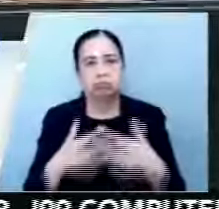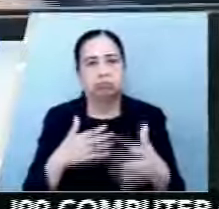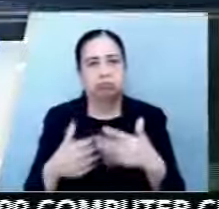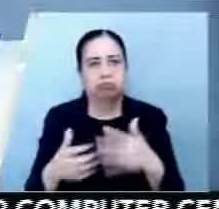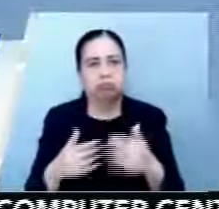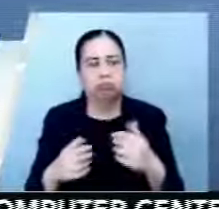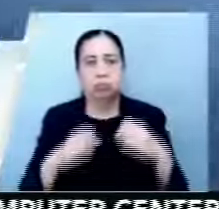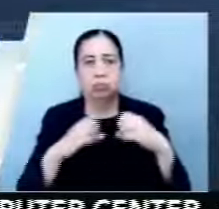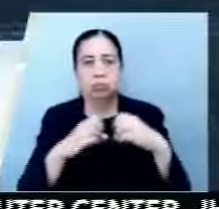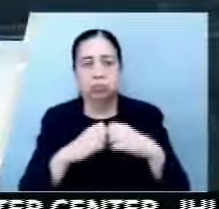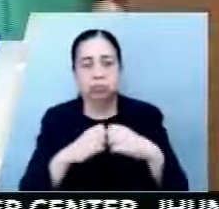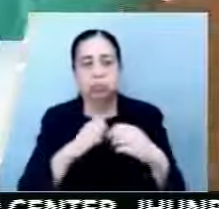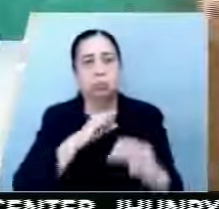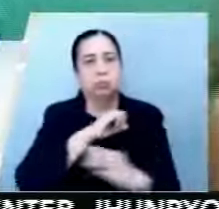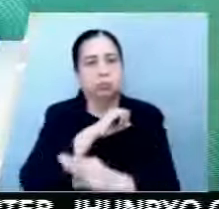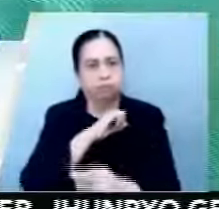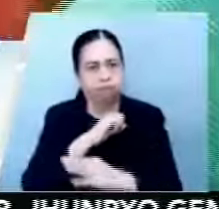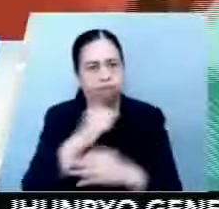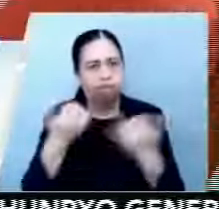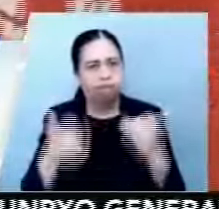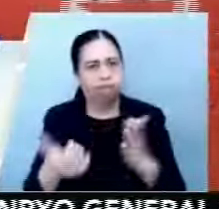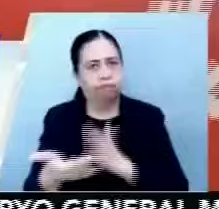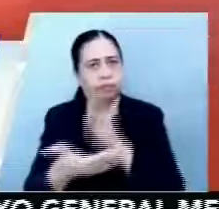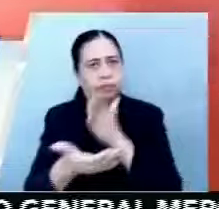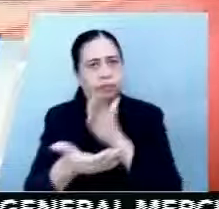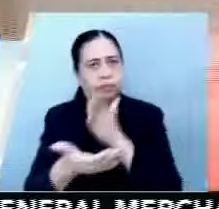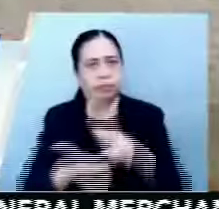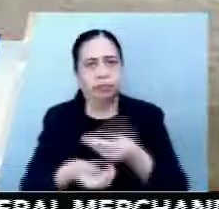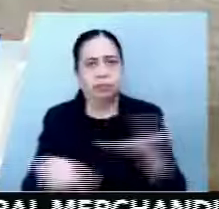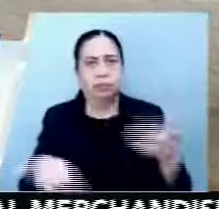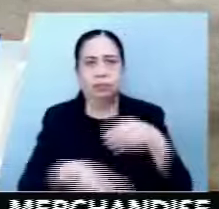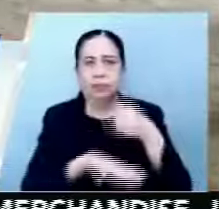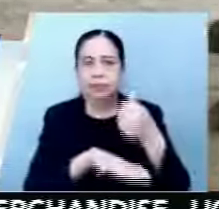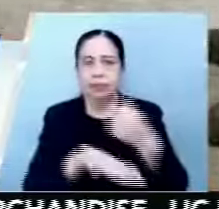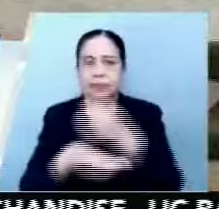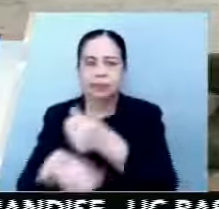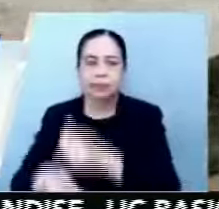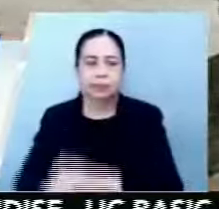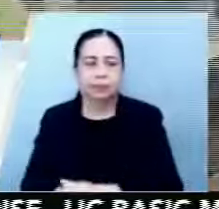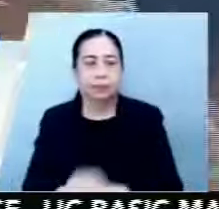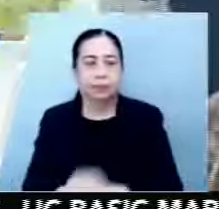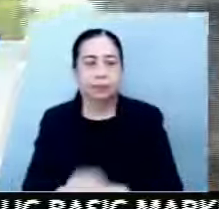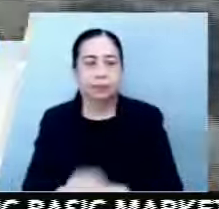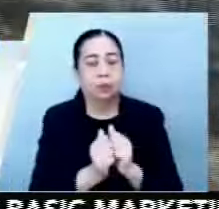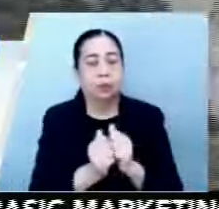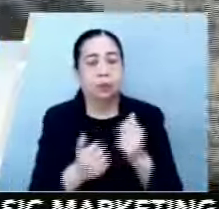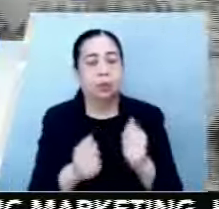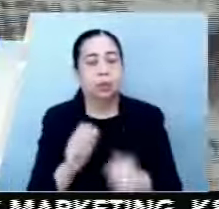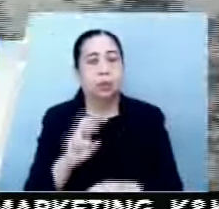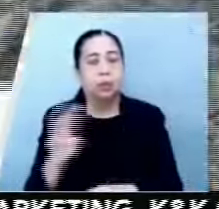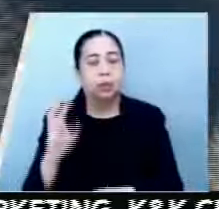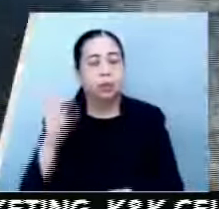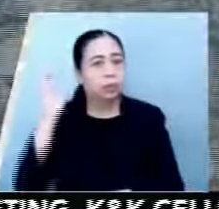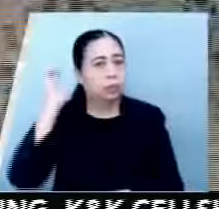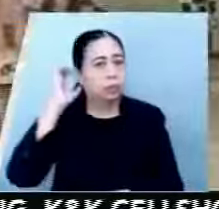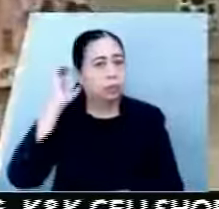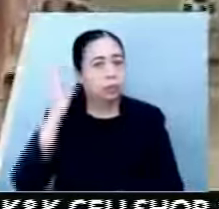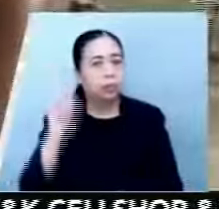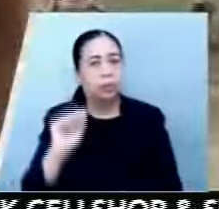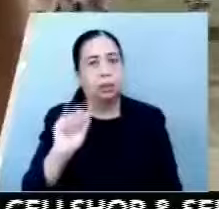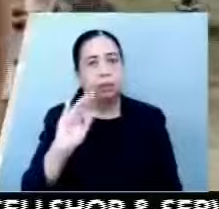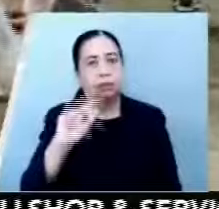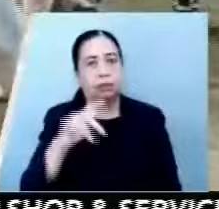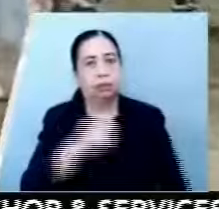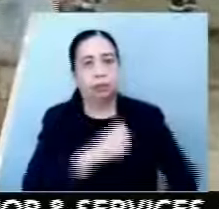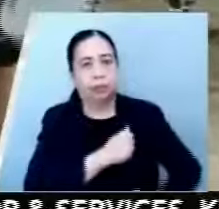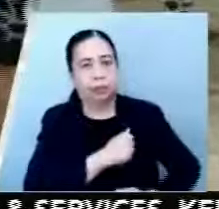Kapuso Foundation para makapaghatid ng tulong. Katuwang ang Western Mindanao Command ng AFP,